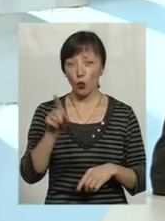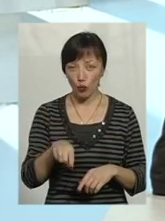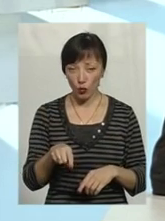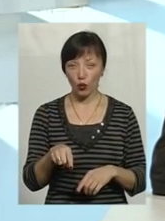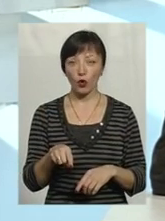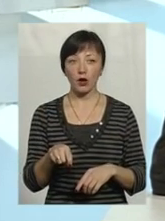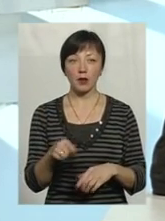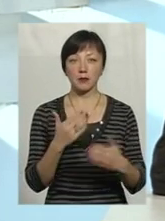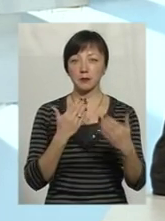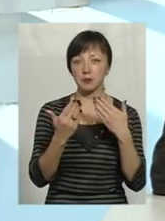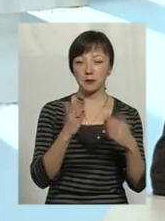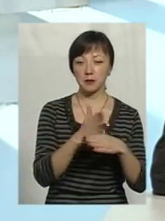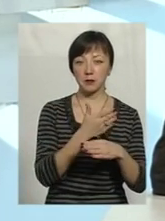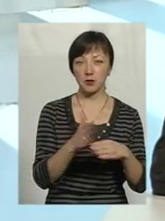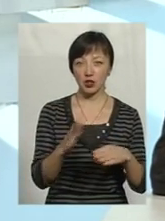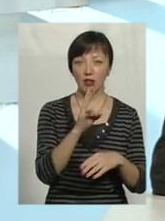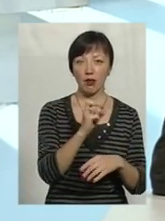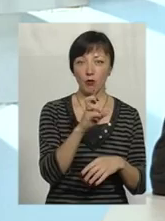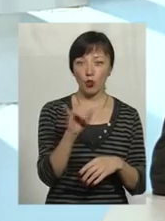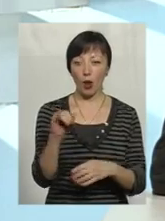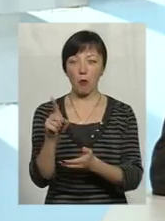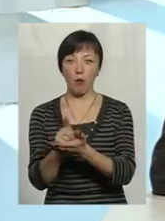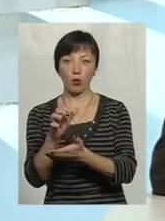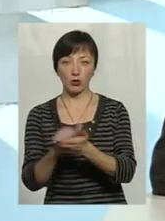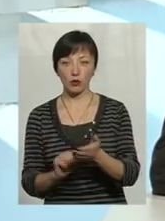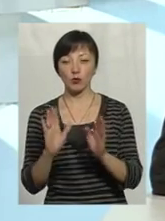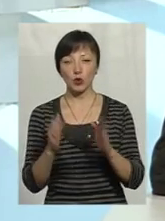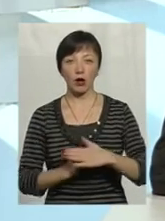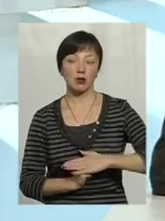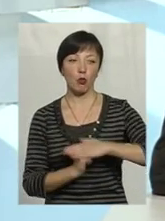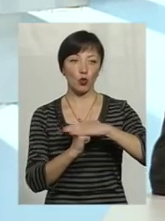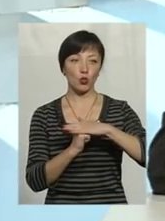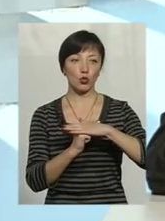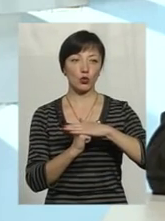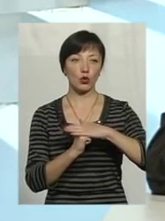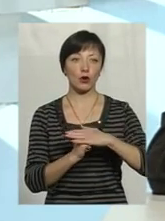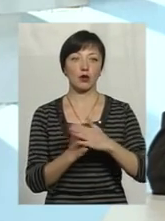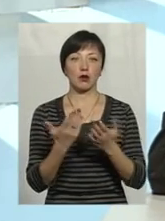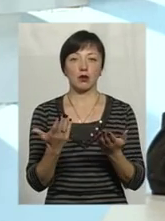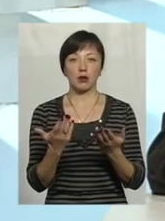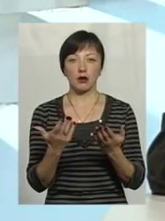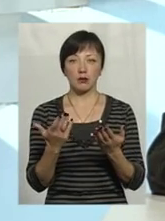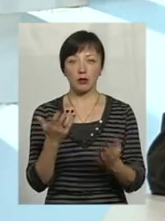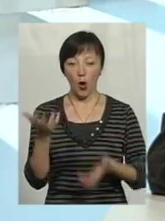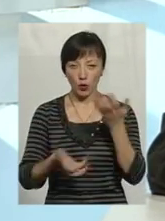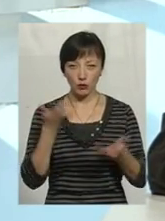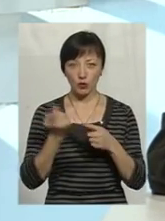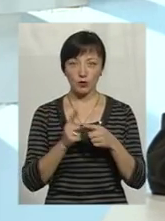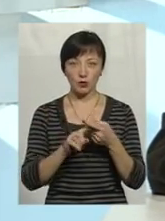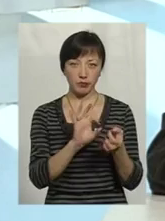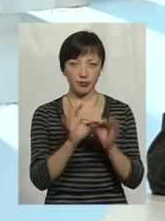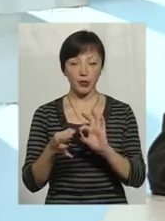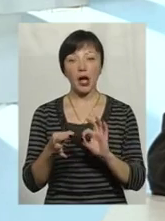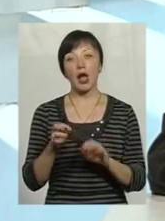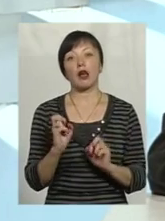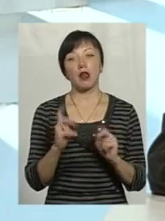вже комунікація між цим органом і податковою, от буде запорукою от розпутування цього клубка.